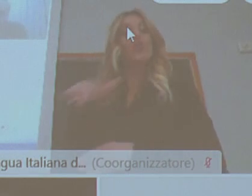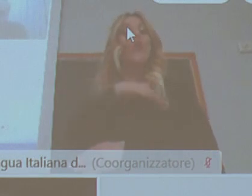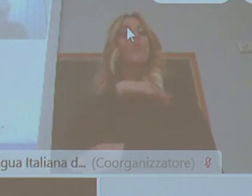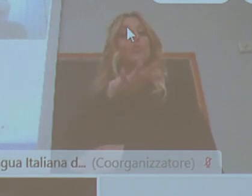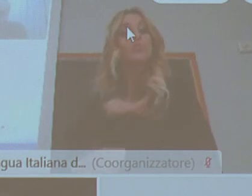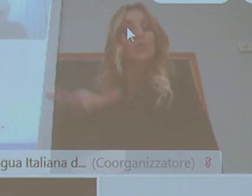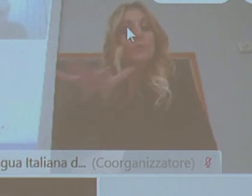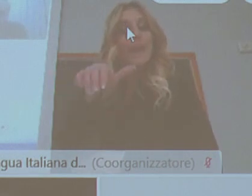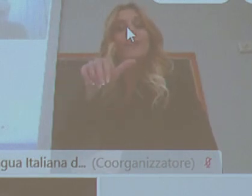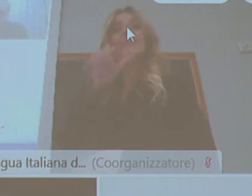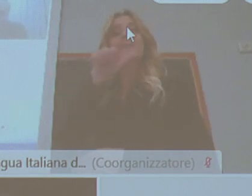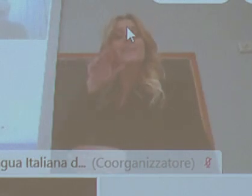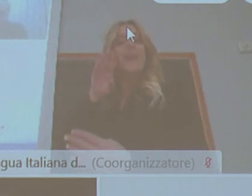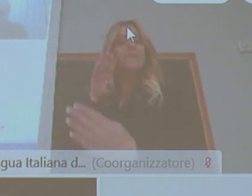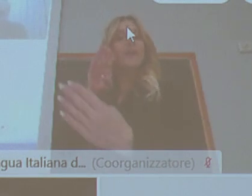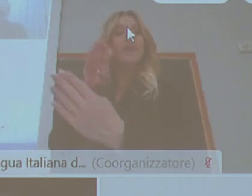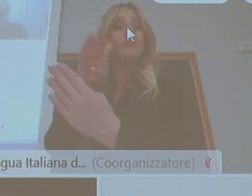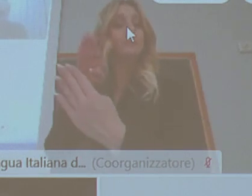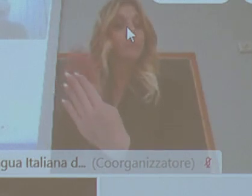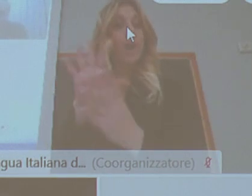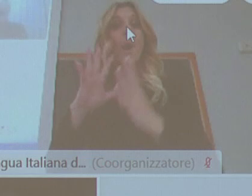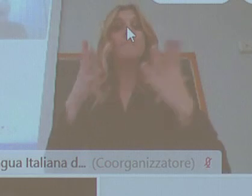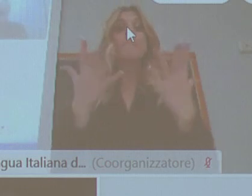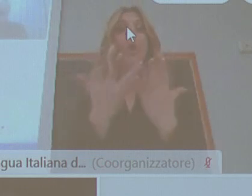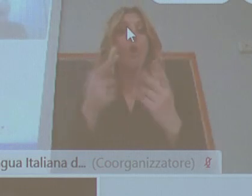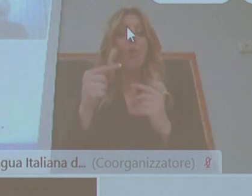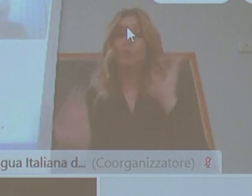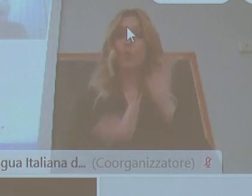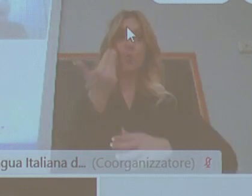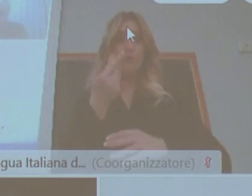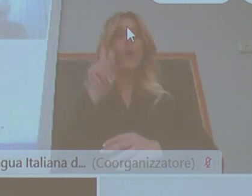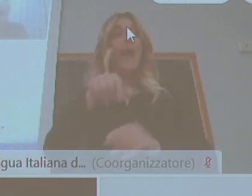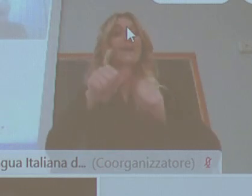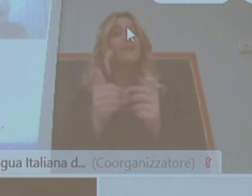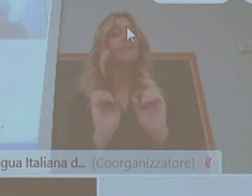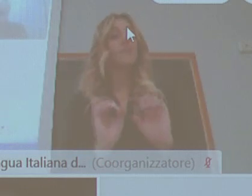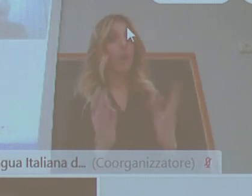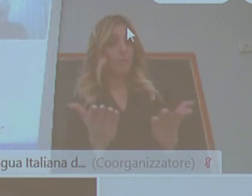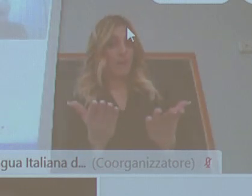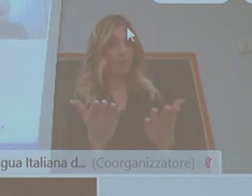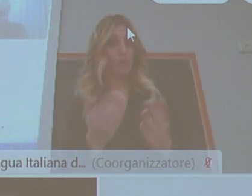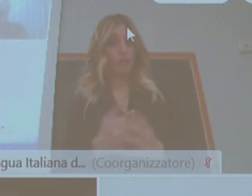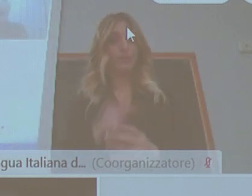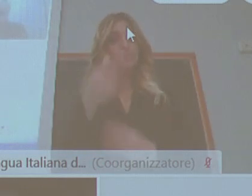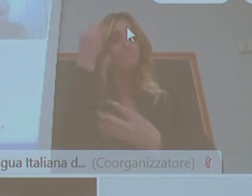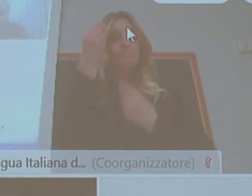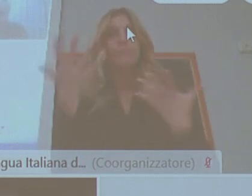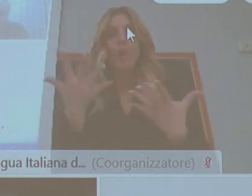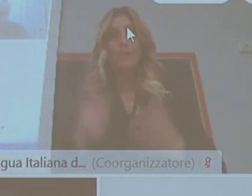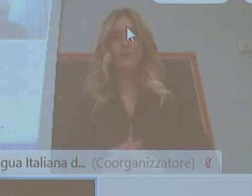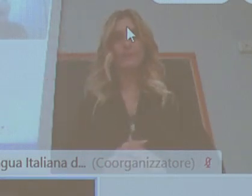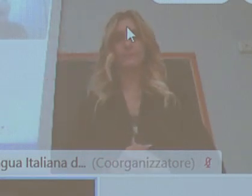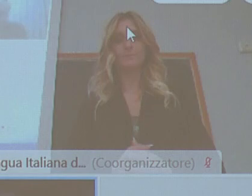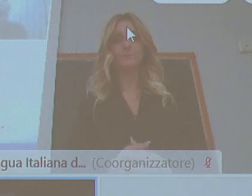studente, per approcciare a questo nuovo mondo, anche della formazione. Allora, noi